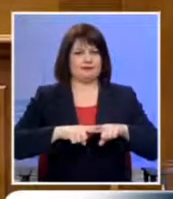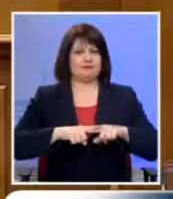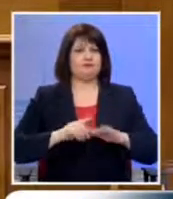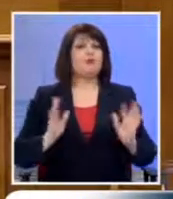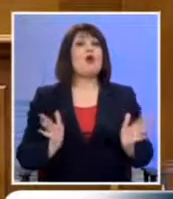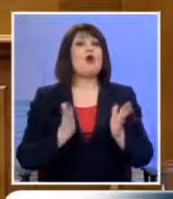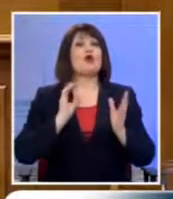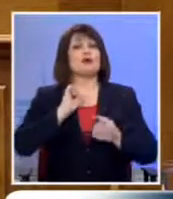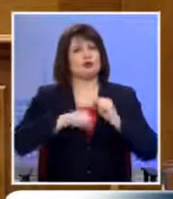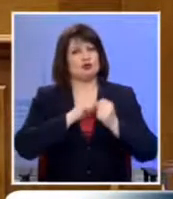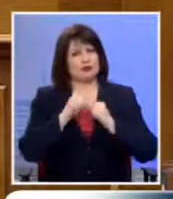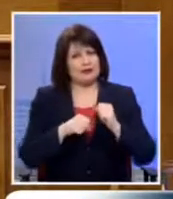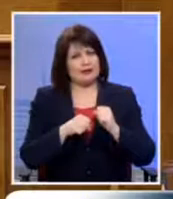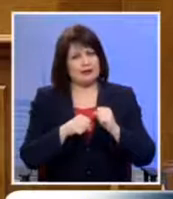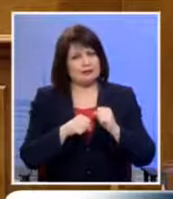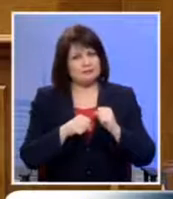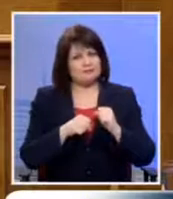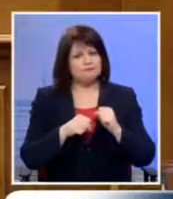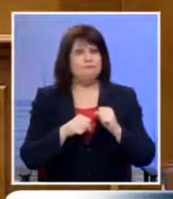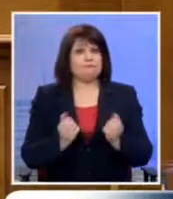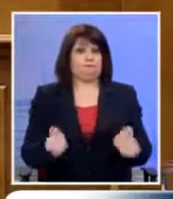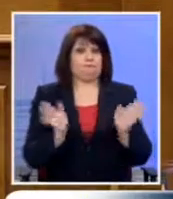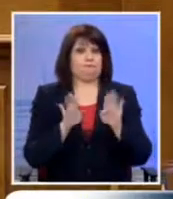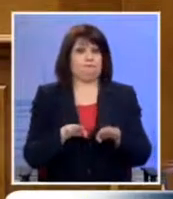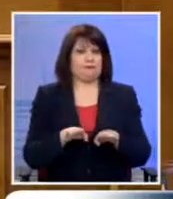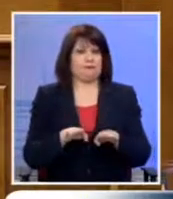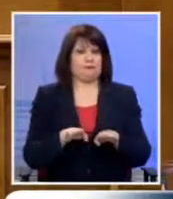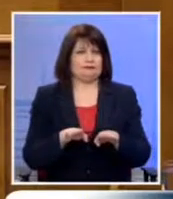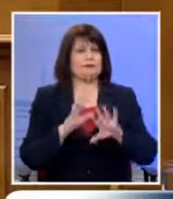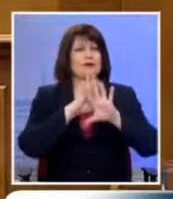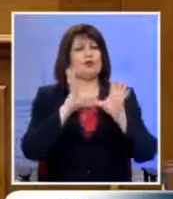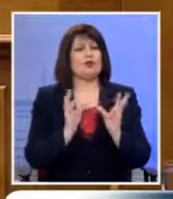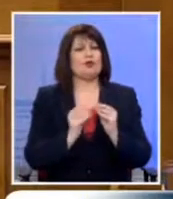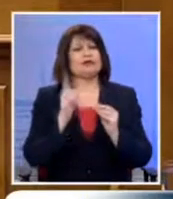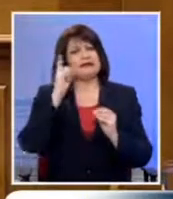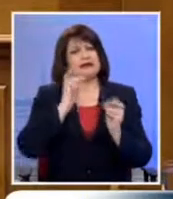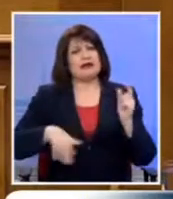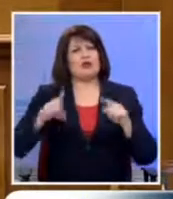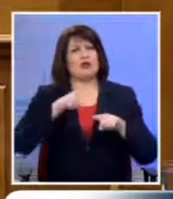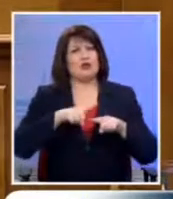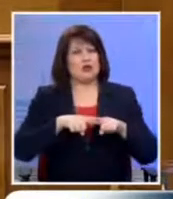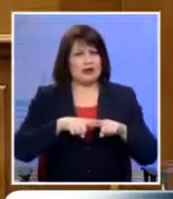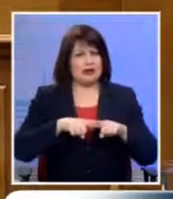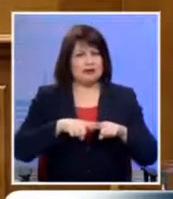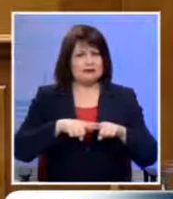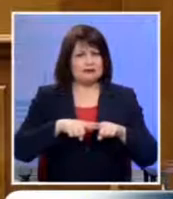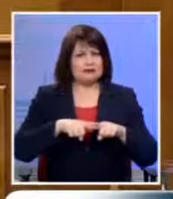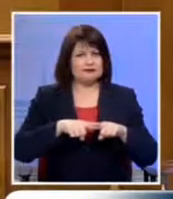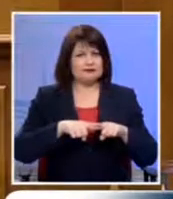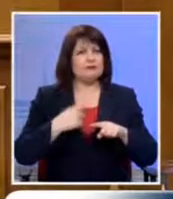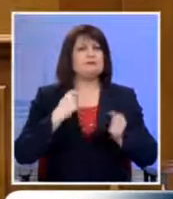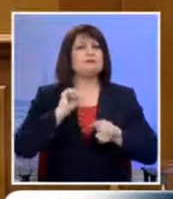Οποιαδήποτε προσπάθεια να συγκαλύψουμε τα όσα γνωρίζει ο λαός, οποιαδήποτε